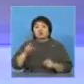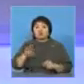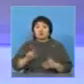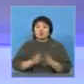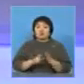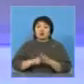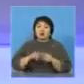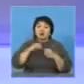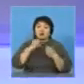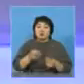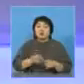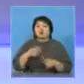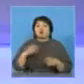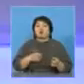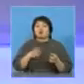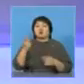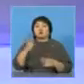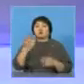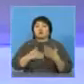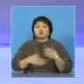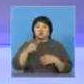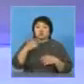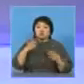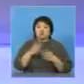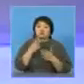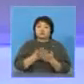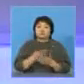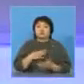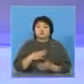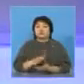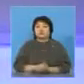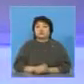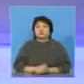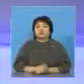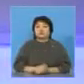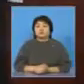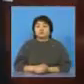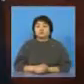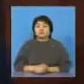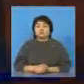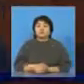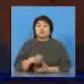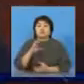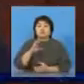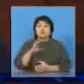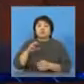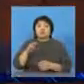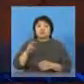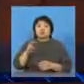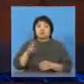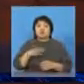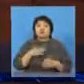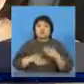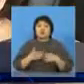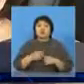пәтер кілттері табысталды. Қоныс иелерінің қуанышына біздің сүрлім тобымызда ортақтасып келді. Самат Жекеев үшін бүгін